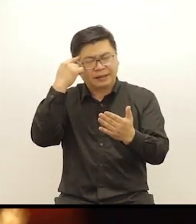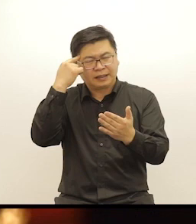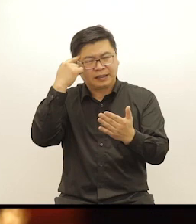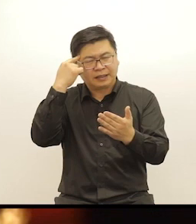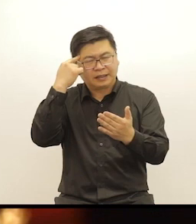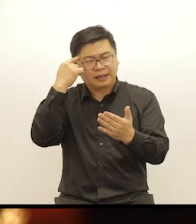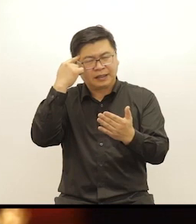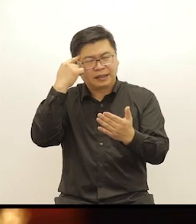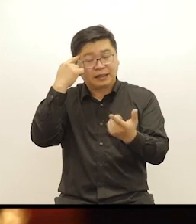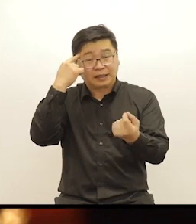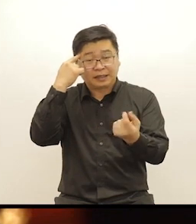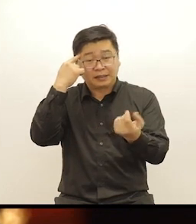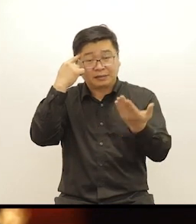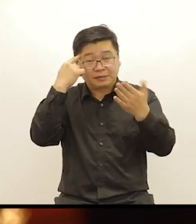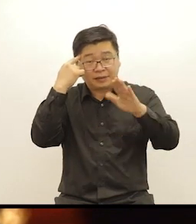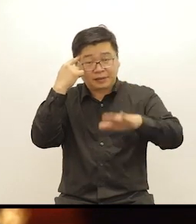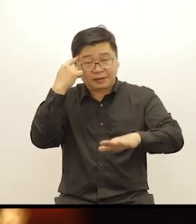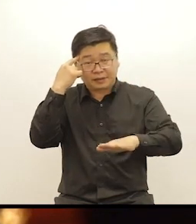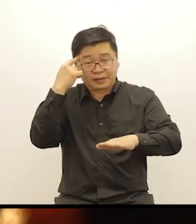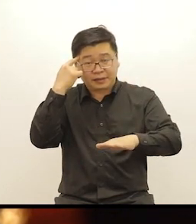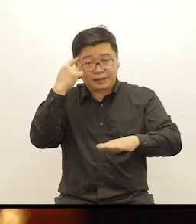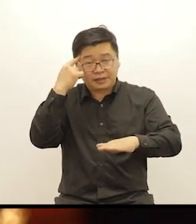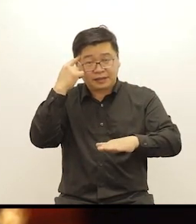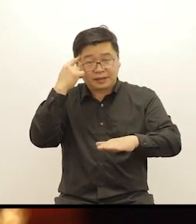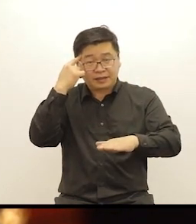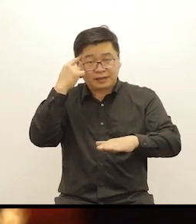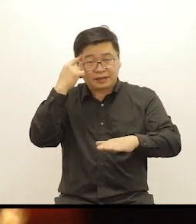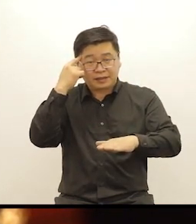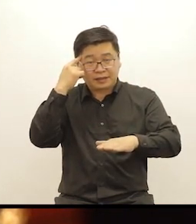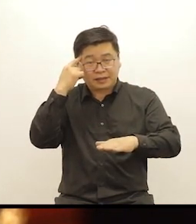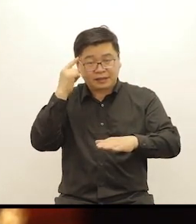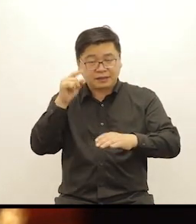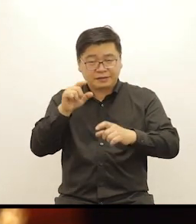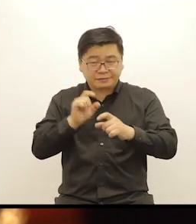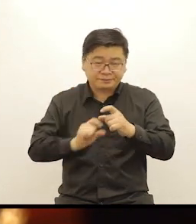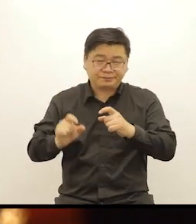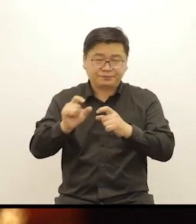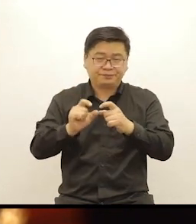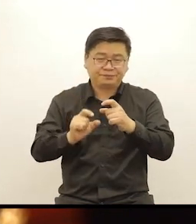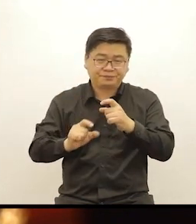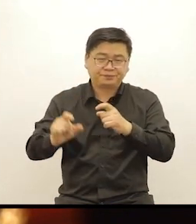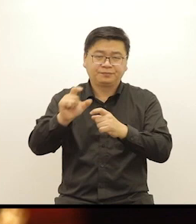그 본인은 느낄 수 있는데 그런 과정에서